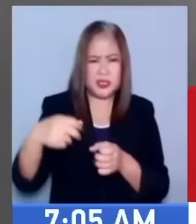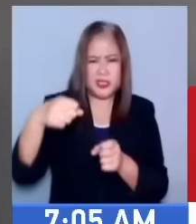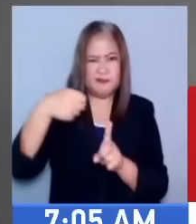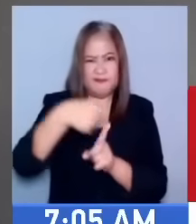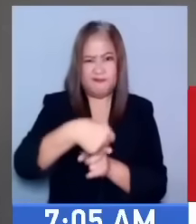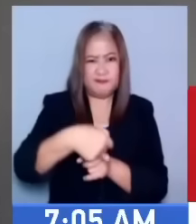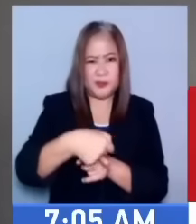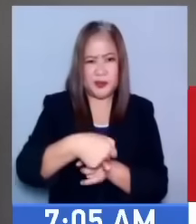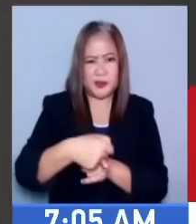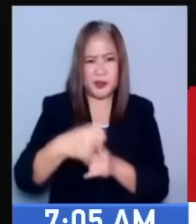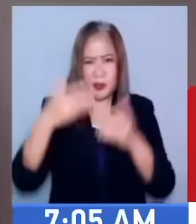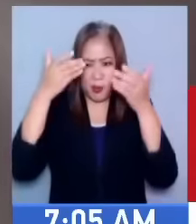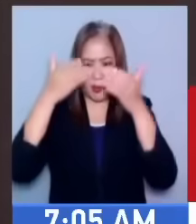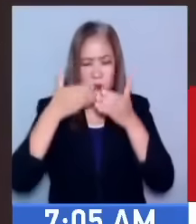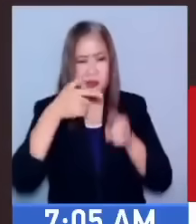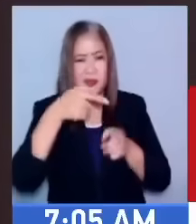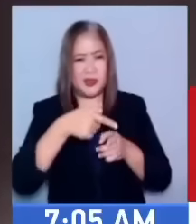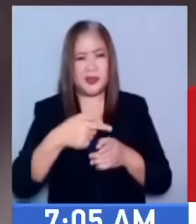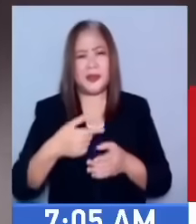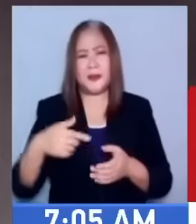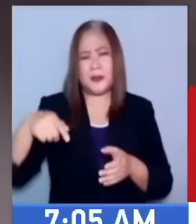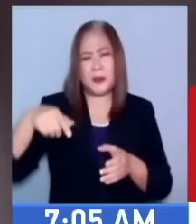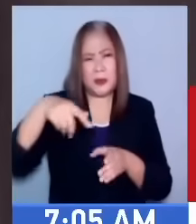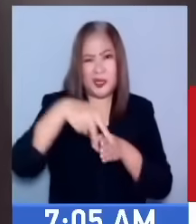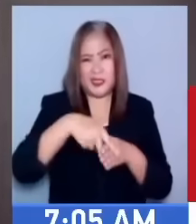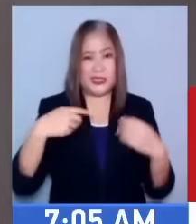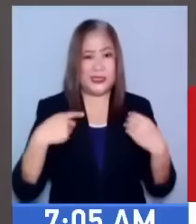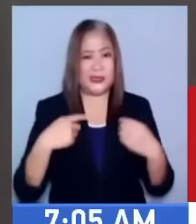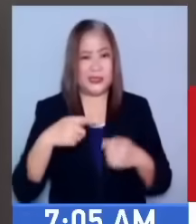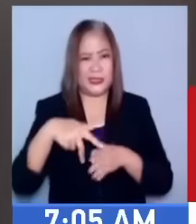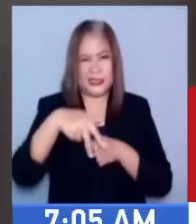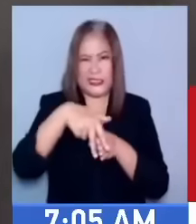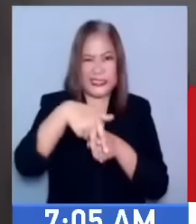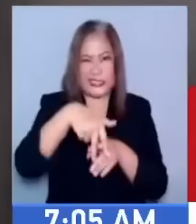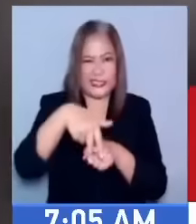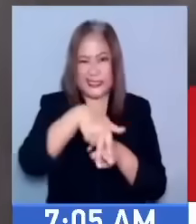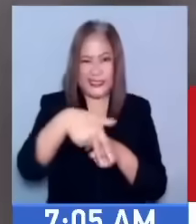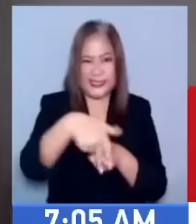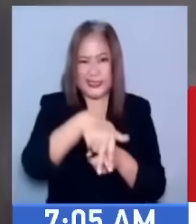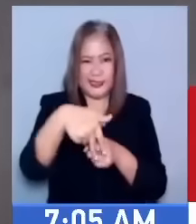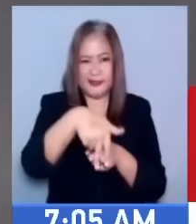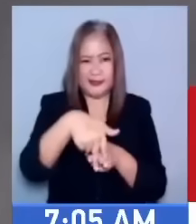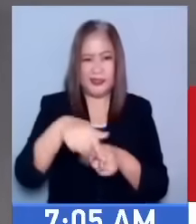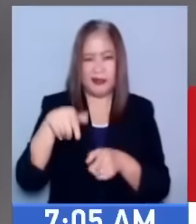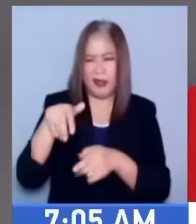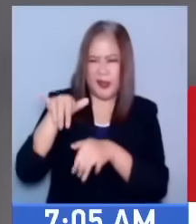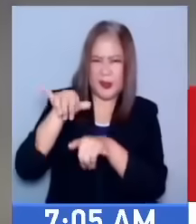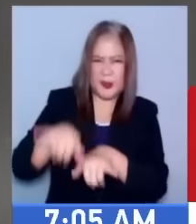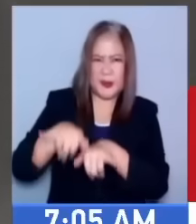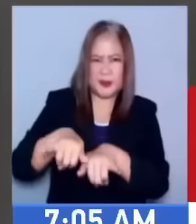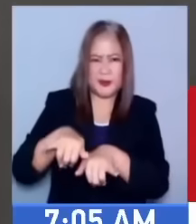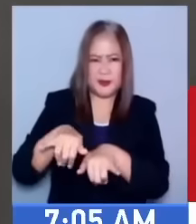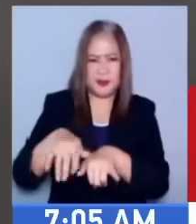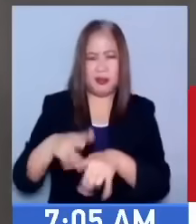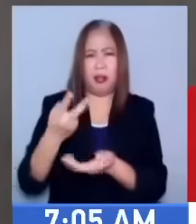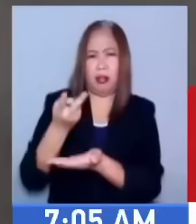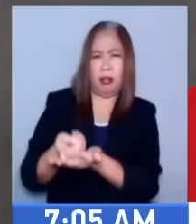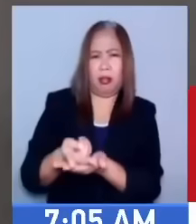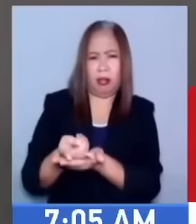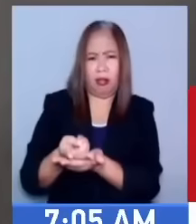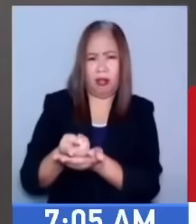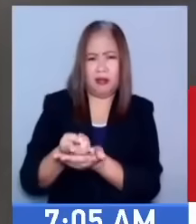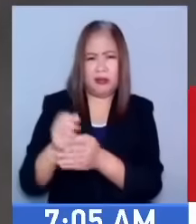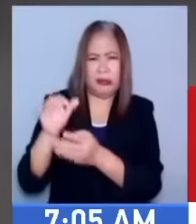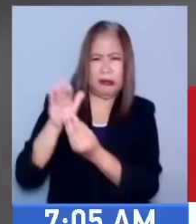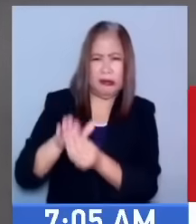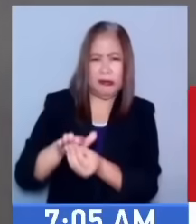naka-helmet. Gamit ng lalaki na naka-t-shirt ang kanyang binti at tuhod para hindi makabangon ng rider na nooy na pahiga sa kalsada. Ang kaliwang kamay ng lalaki